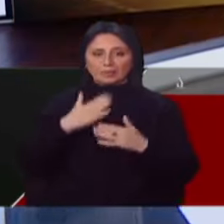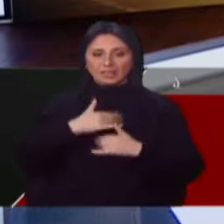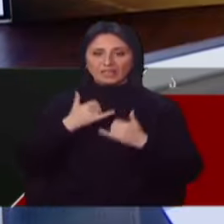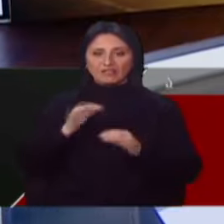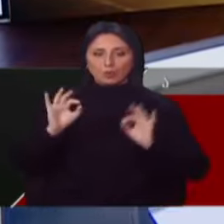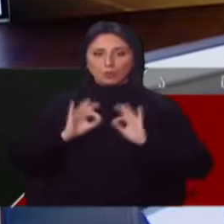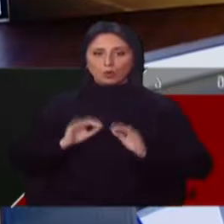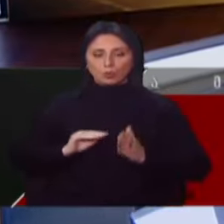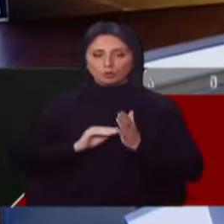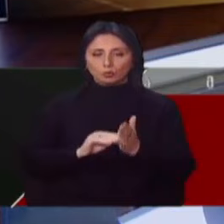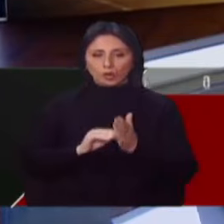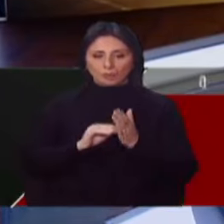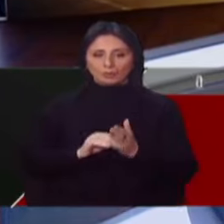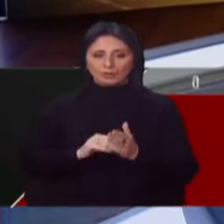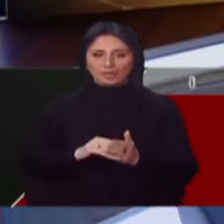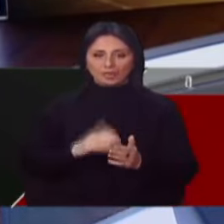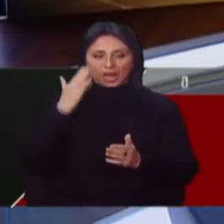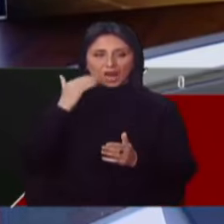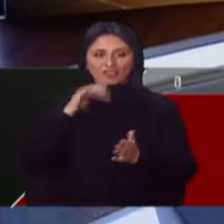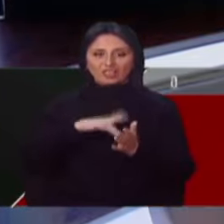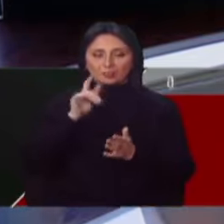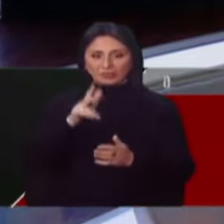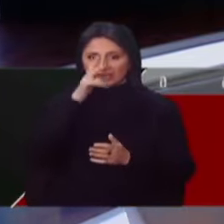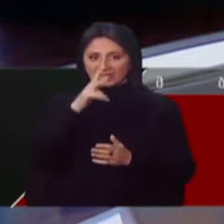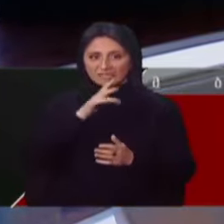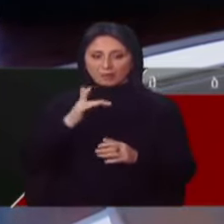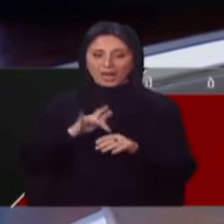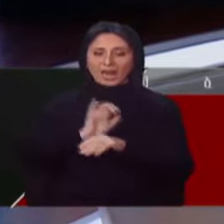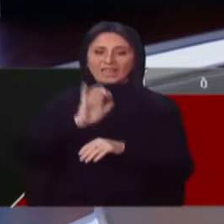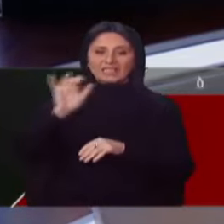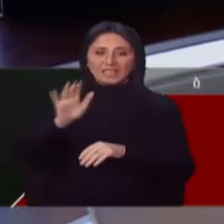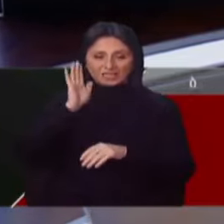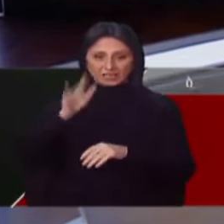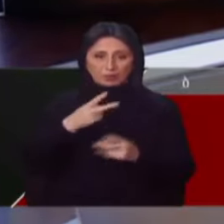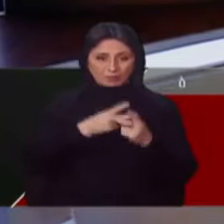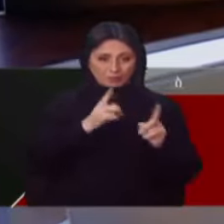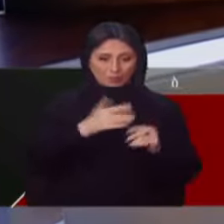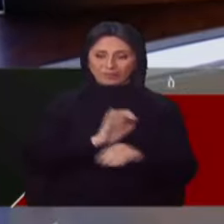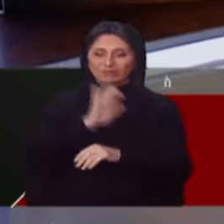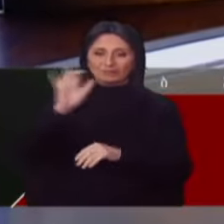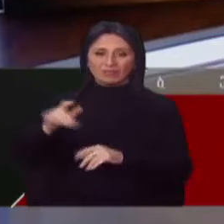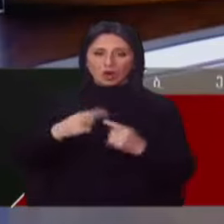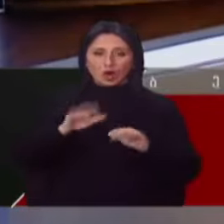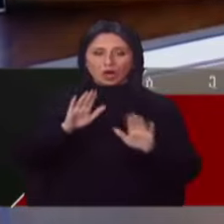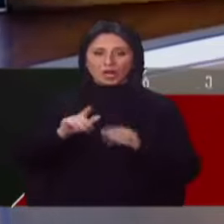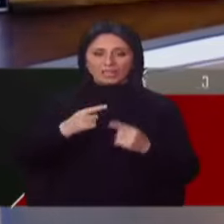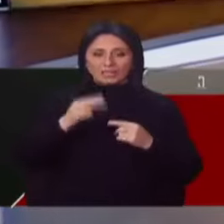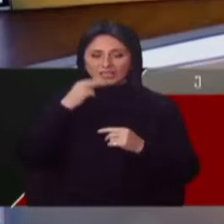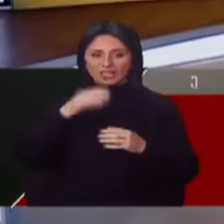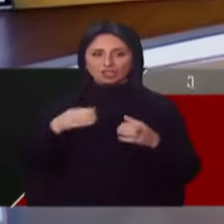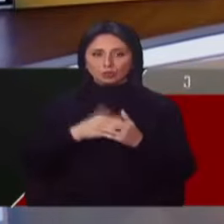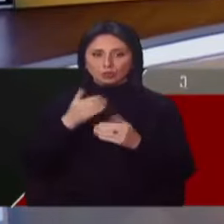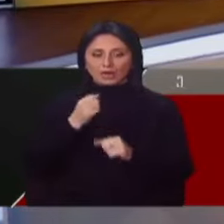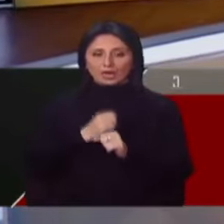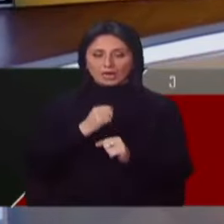დააკმაყოფილა პროკურატურის შუამდგომლობა. ალბანეთის მოქალაქეს სამთვიანი საექსტრადიციო პატიმრობა მიესაჯა. აღნიშნული პირი ორგანიზებული დანაშაულებრივი ჯგუფის